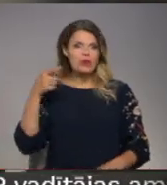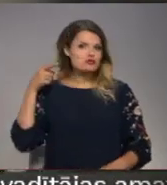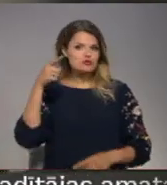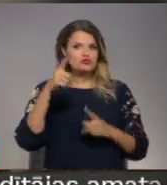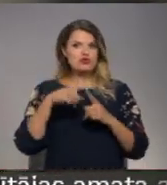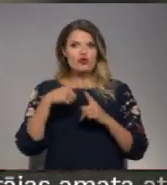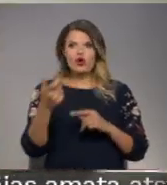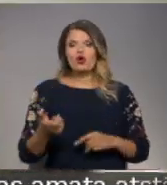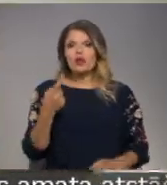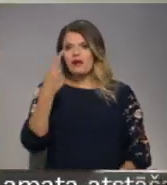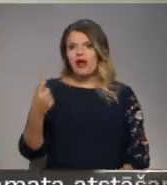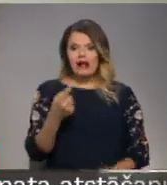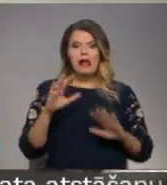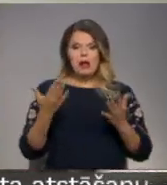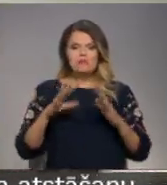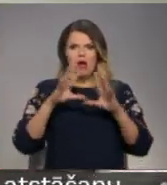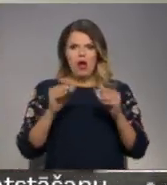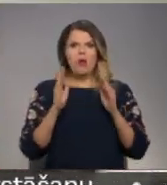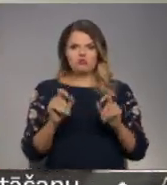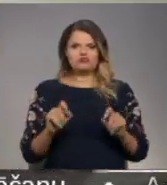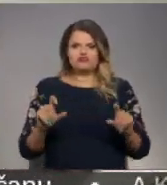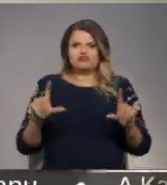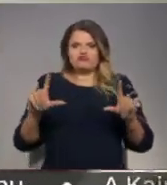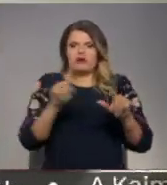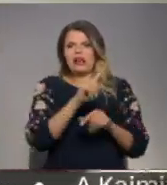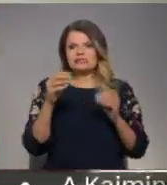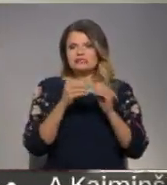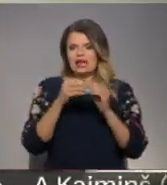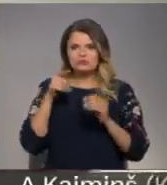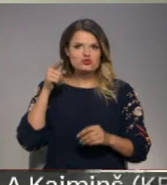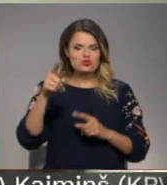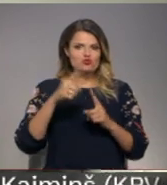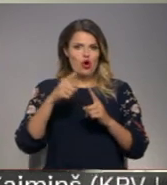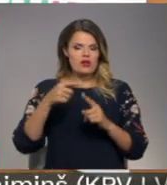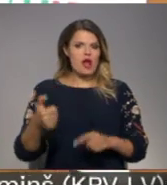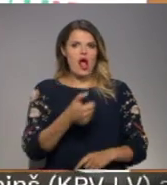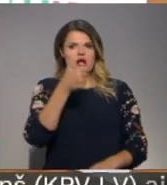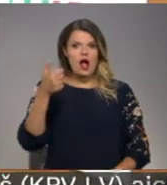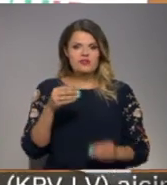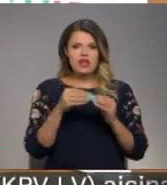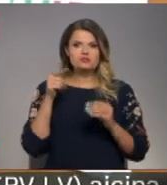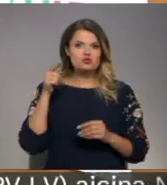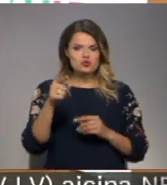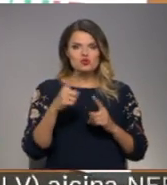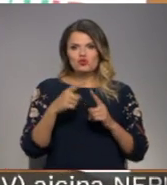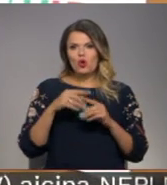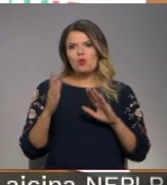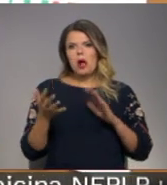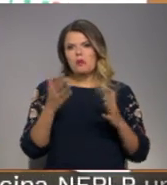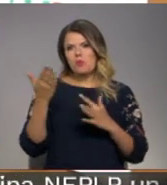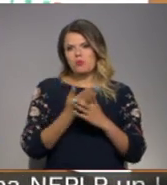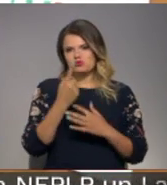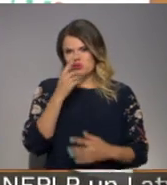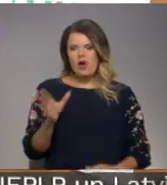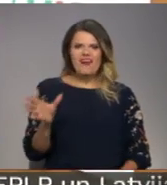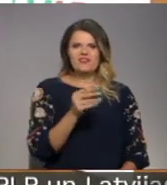tūkstošu tonu riepu gadā, bet apjomu tikšot palielināt līdz 10 tūkstošiem tonu. 10 tūkstoši būs aptuveni puse no